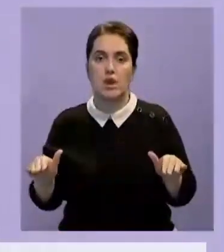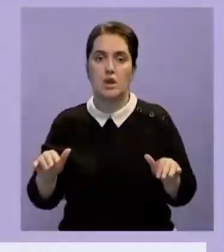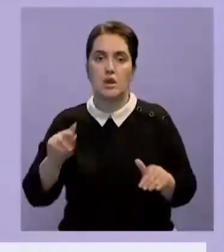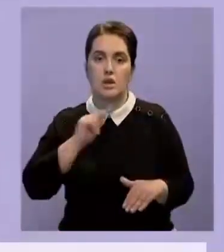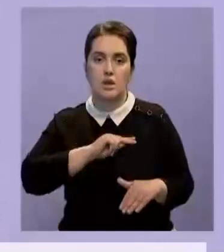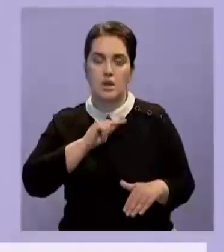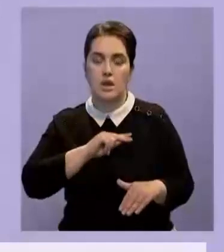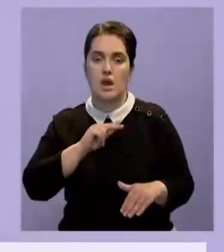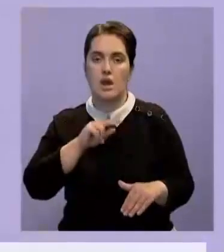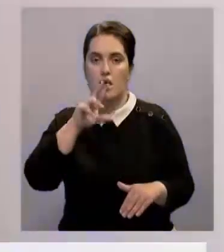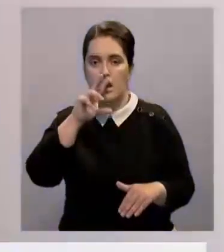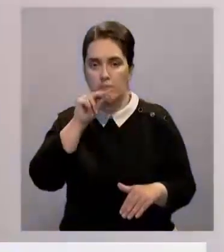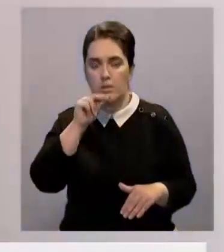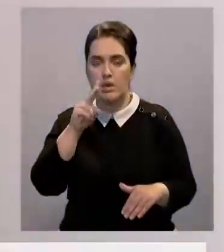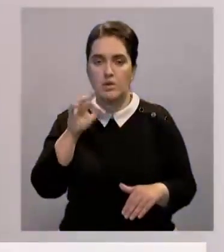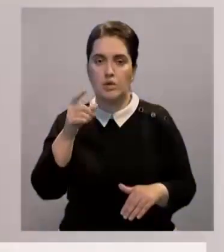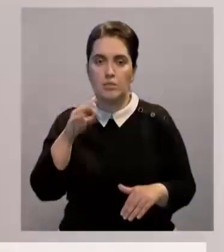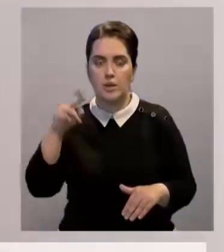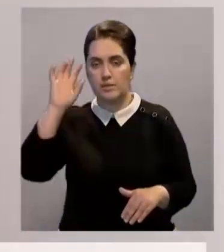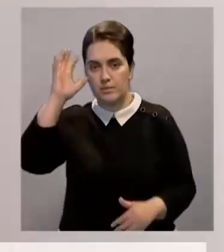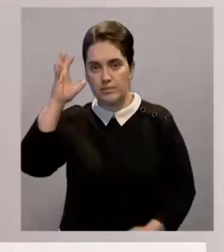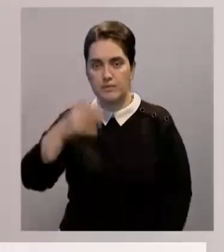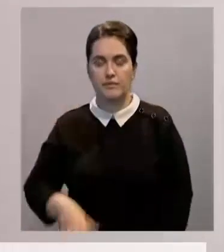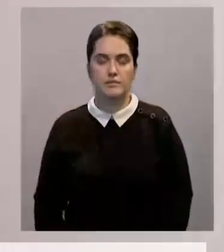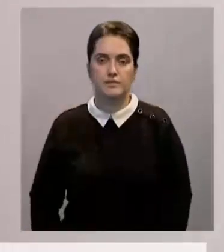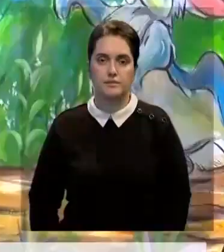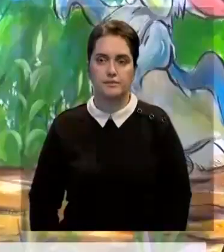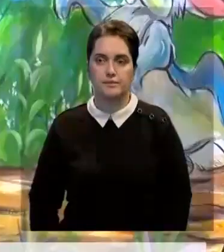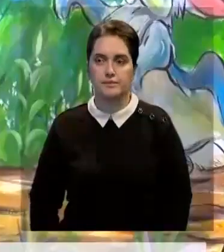специалисты – дефектологи, логопеды и психологи.